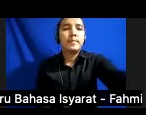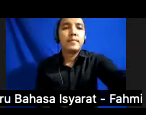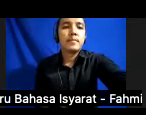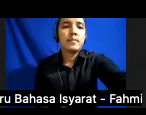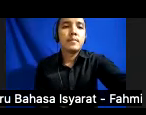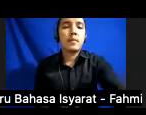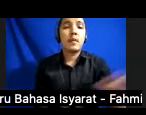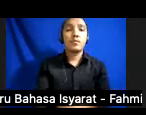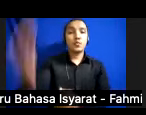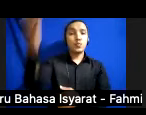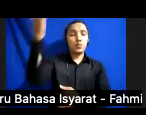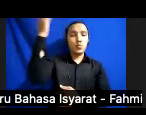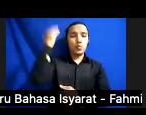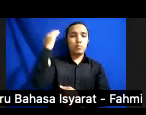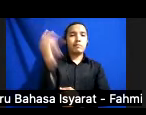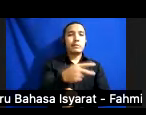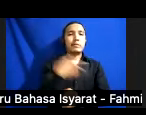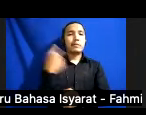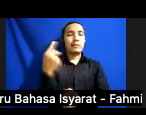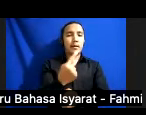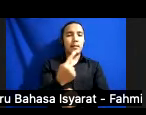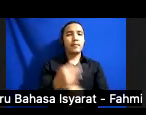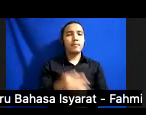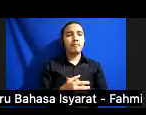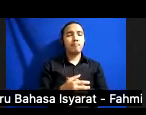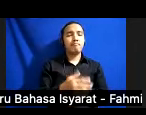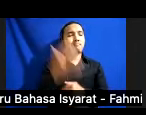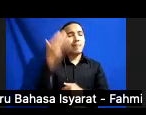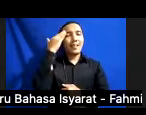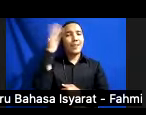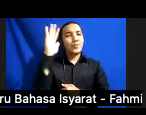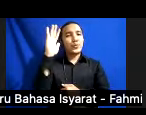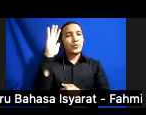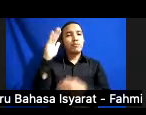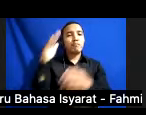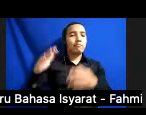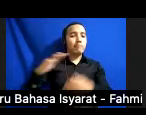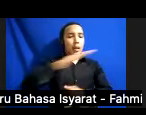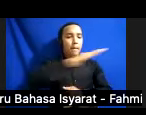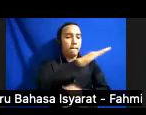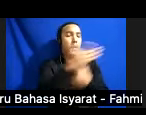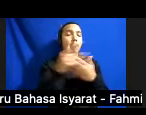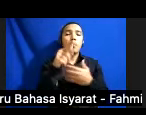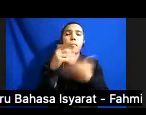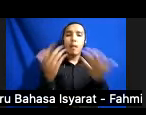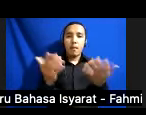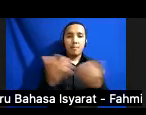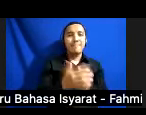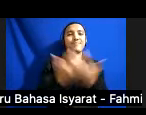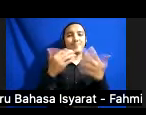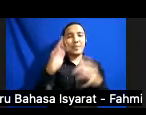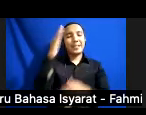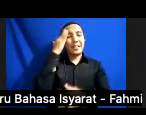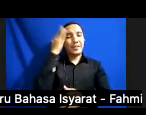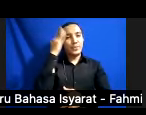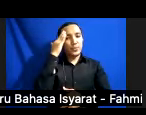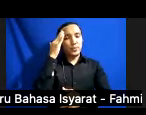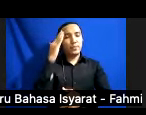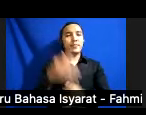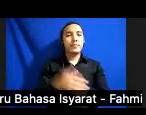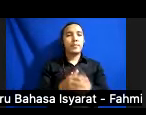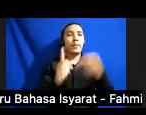kita tidak tahu RAM, masyarakat juga tidak tahu RAM, jadi tahu tentang aturan juga mereka nggak